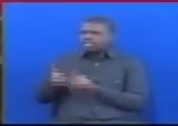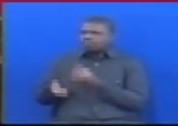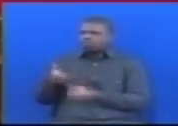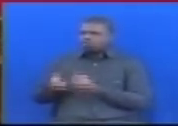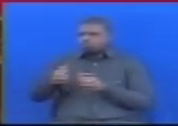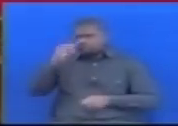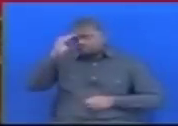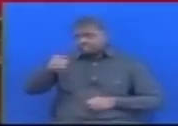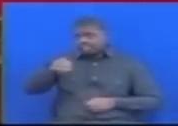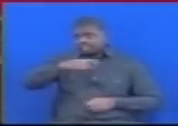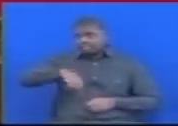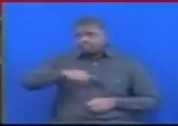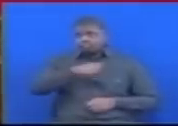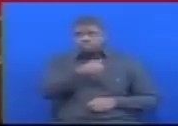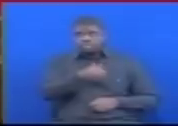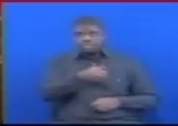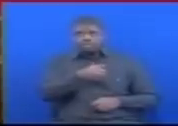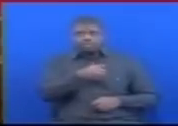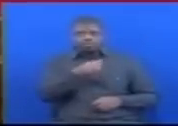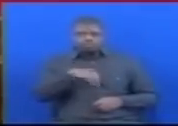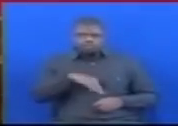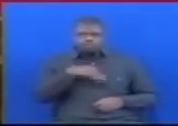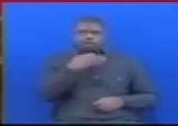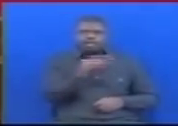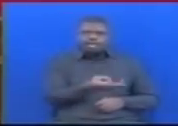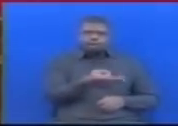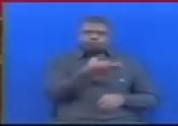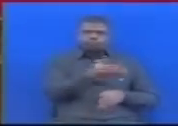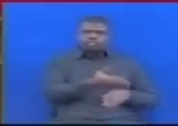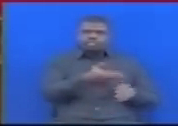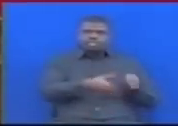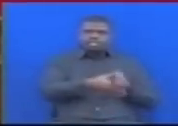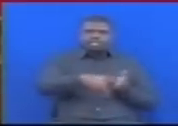askari wetu, kwa yeye mwenyewe kujitolea kujenga kituo cha polisi